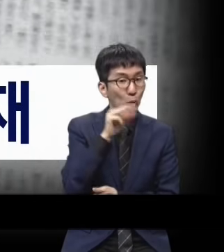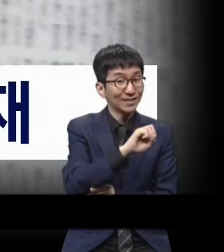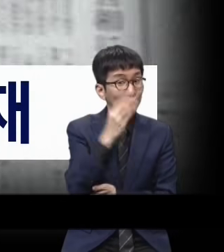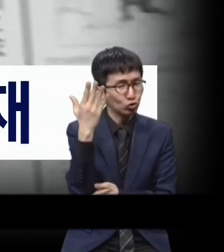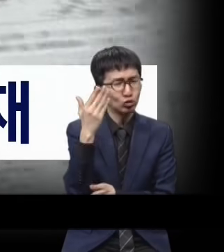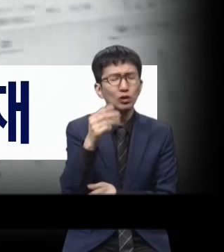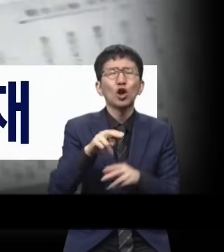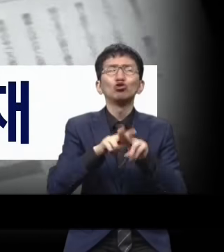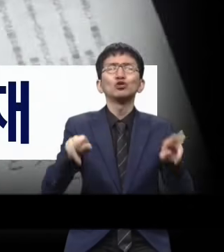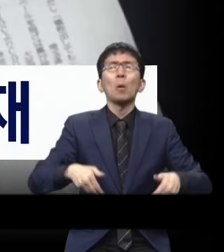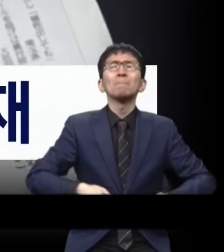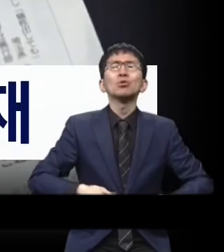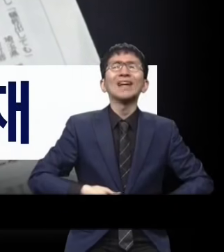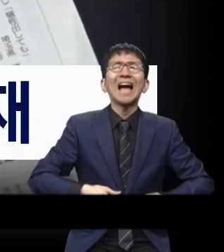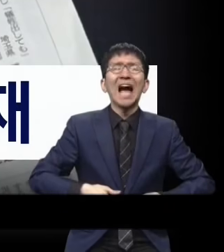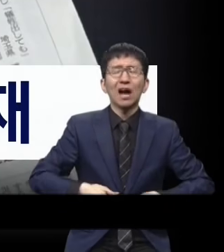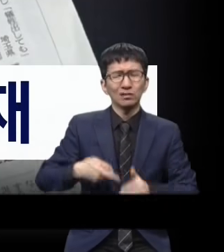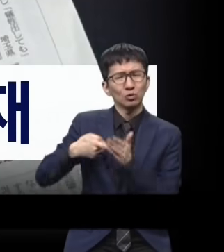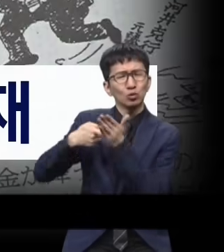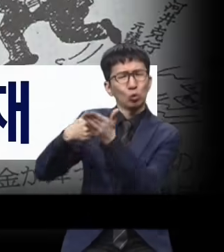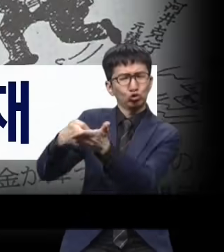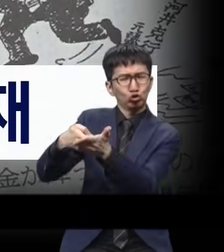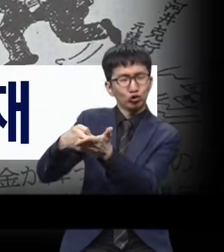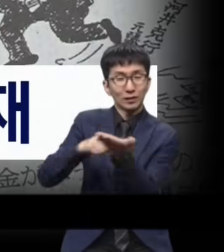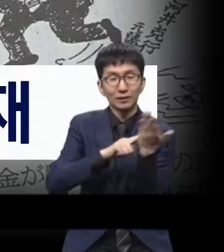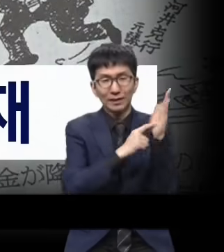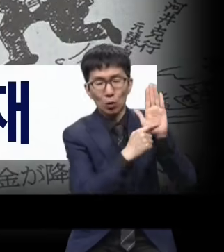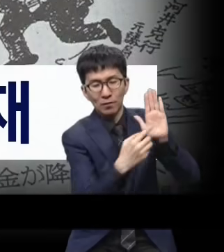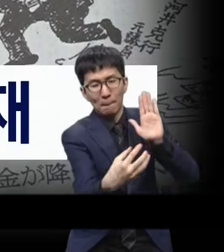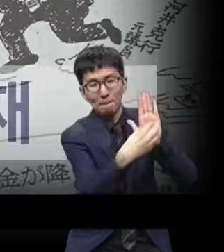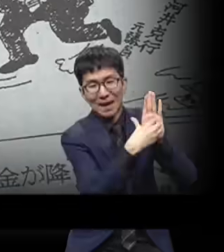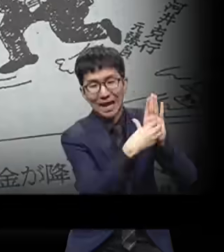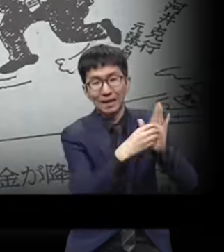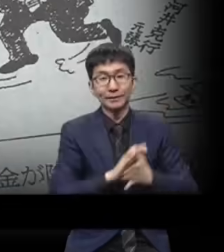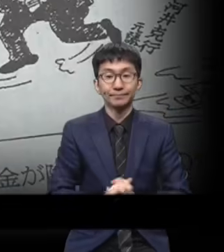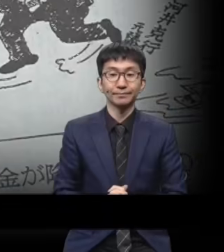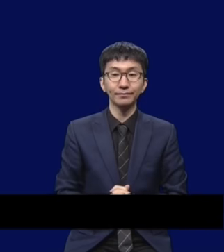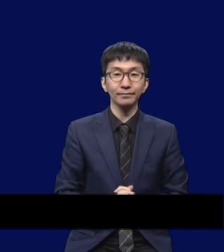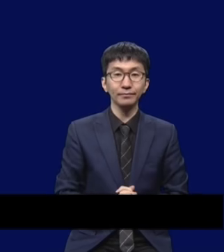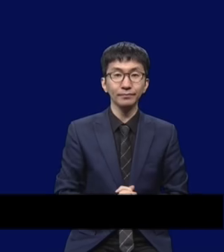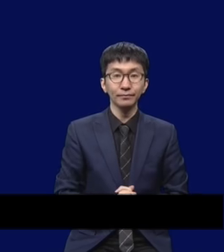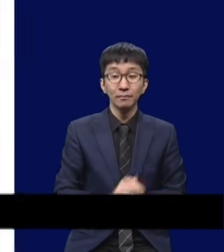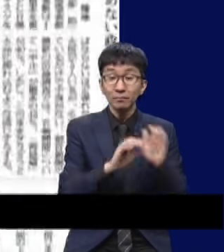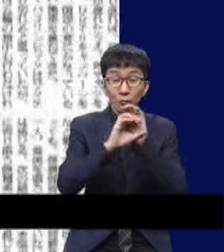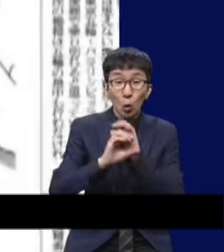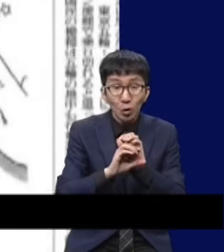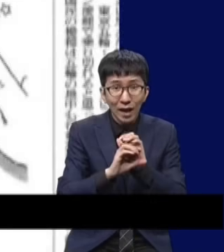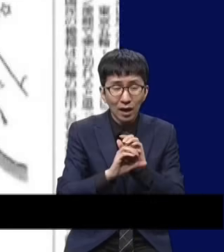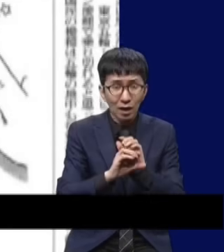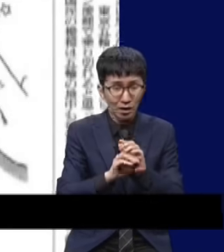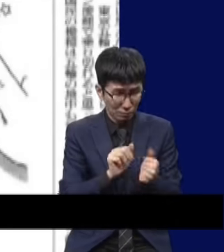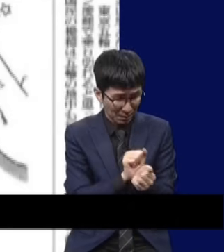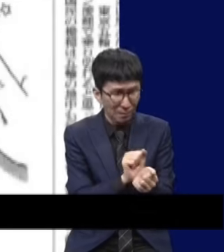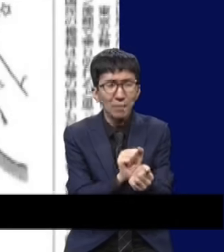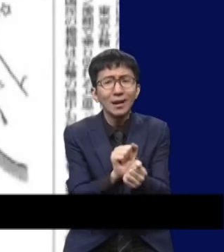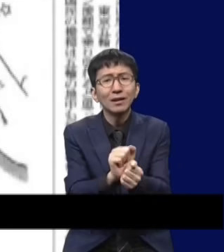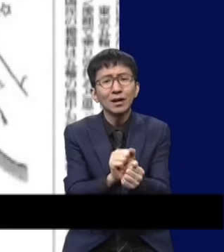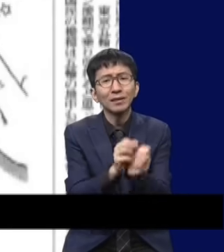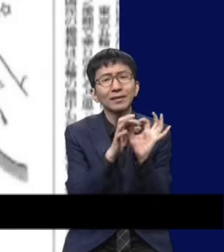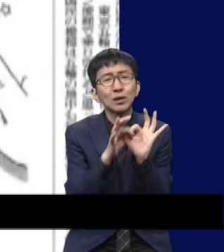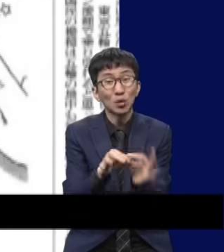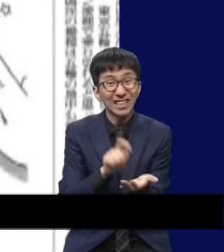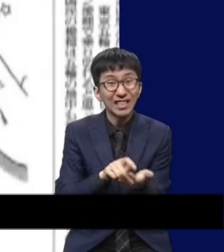취소 결단을 총리에게 요구한다는 제목의 사설을 게재했습니다. 코로나 확산이 멈추지 않고